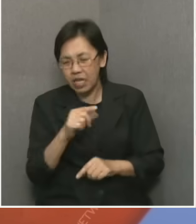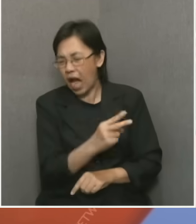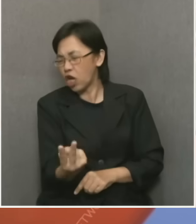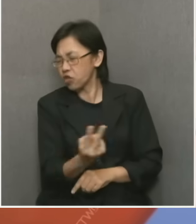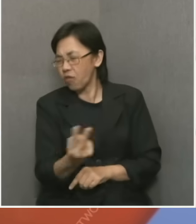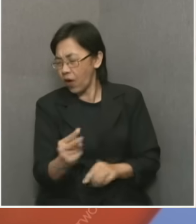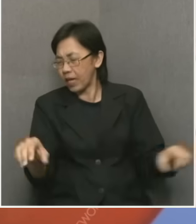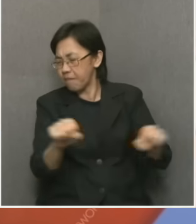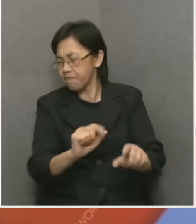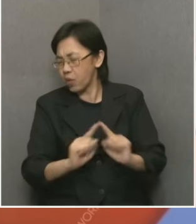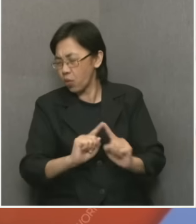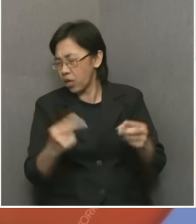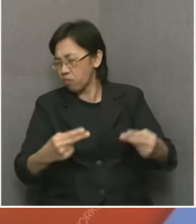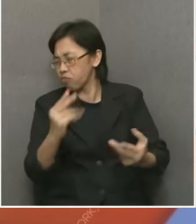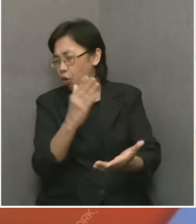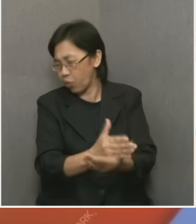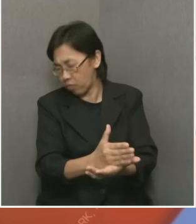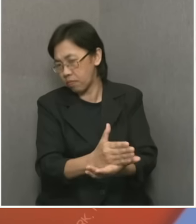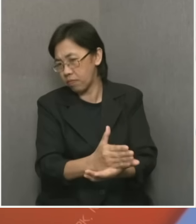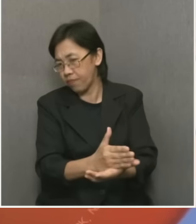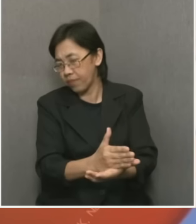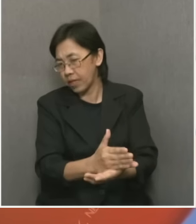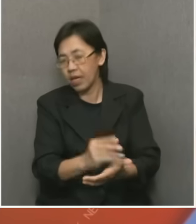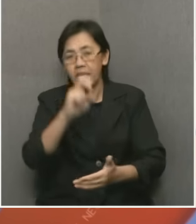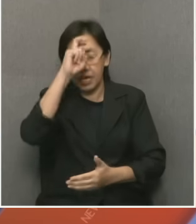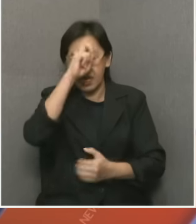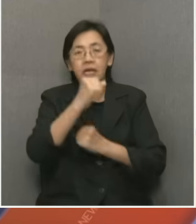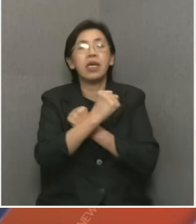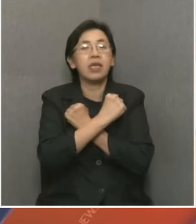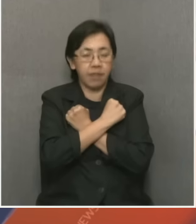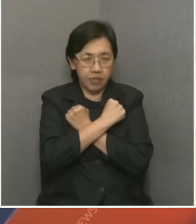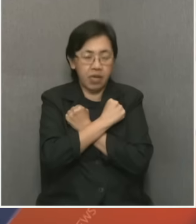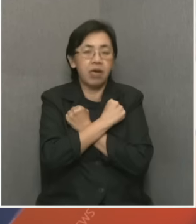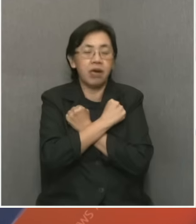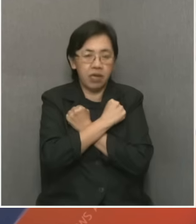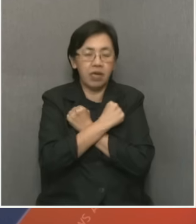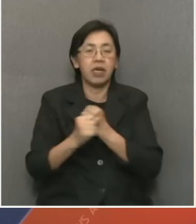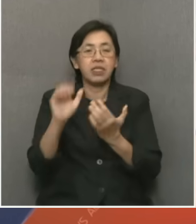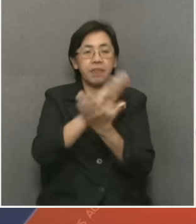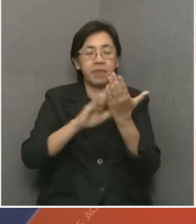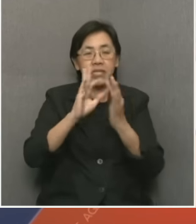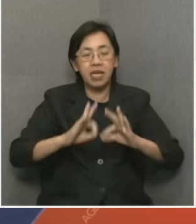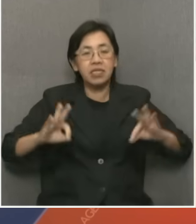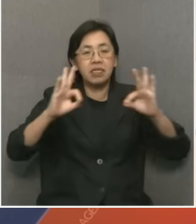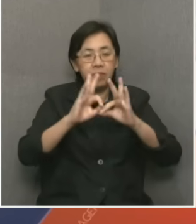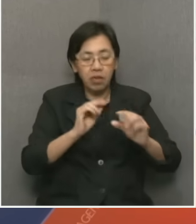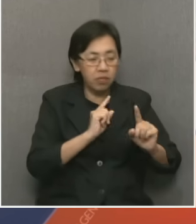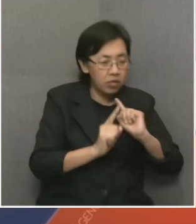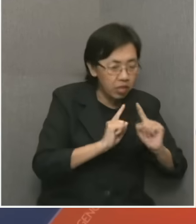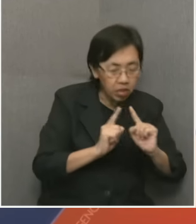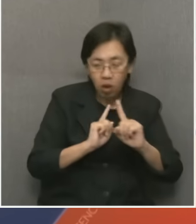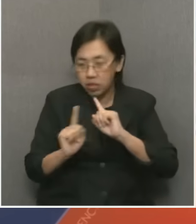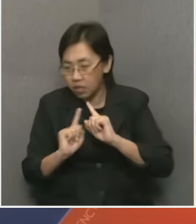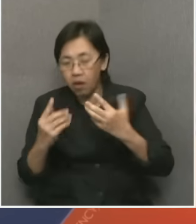มาหยุดยิงกันนะฮะอียิปต์จะเป็นช่องทางสำคัญที่จะประสานงานตรงนี้เพราะฉ